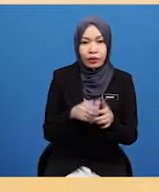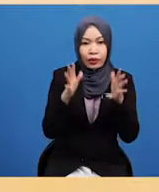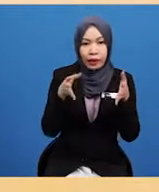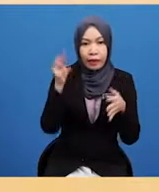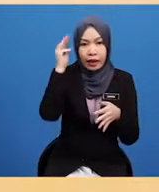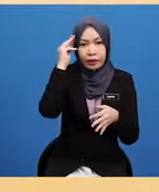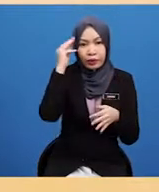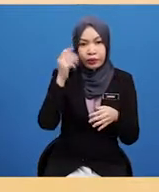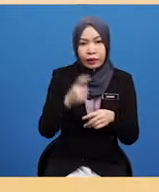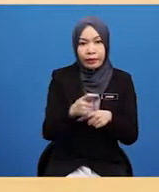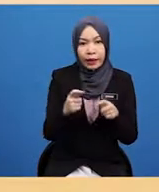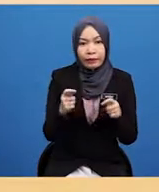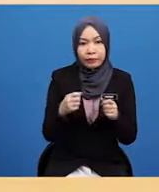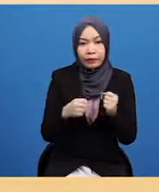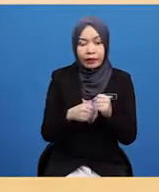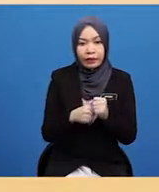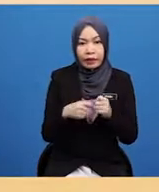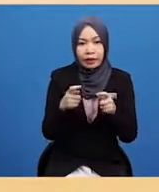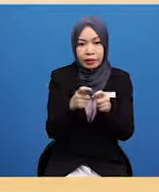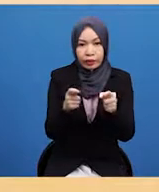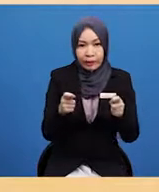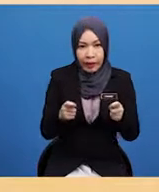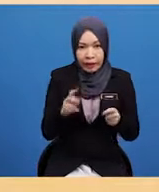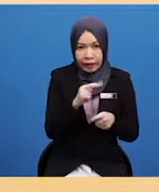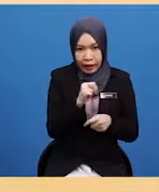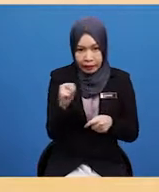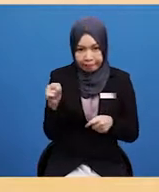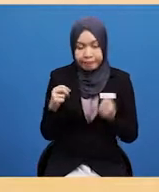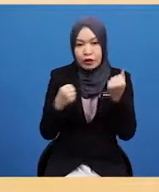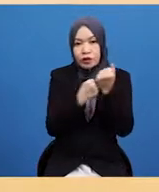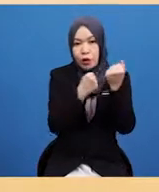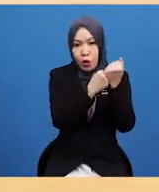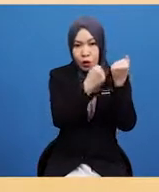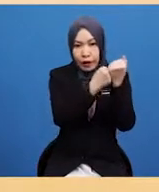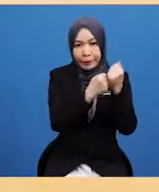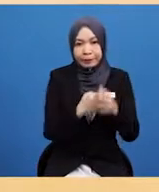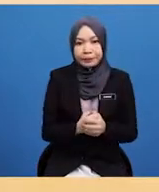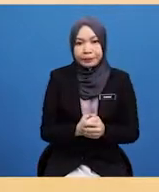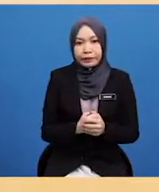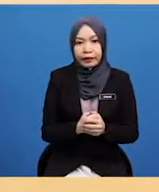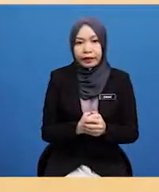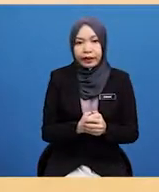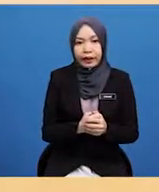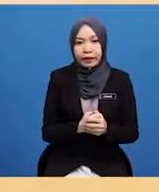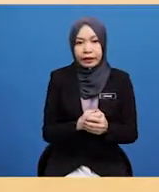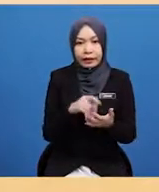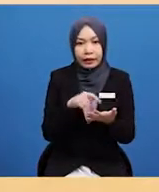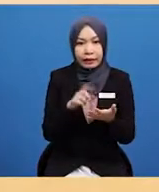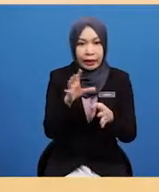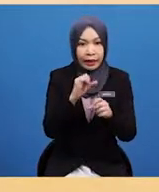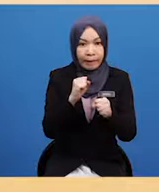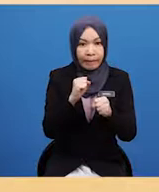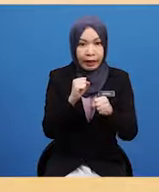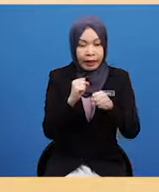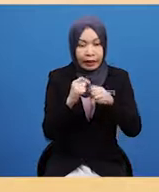Empayar Uthmaniyah dilihat sebagai pelindung umat Islam serta penaung bagi tanah suci Mekah